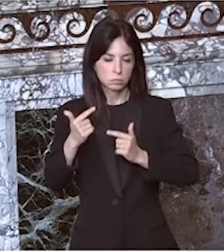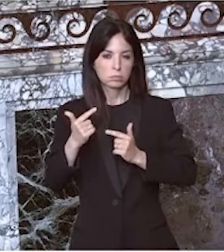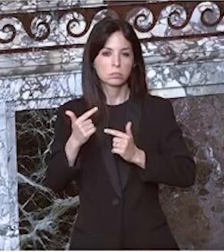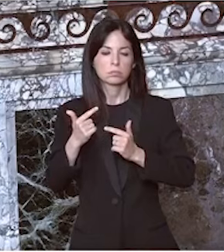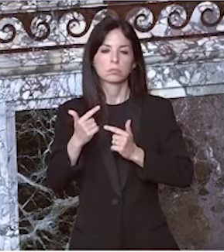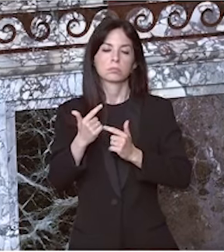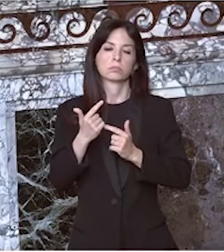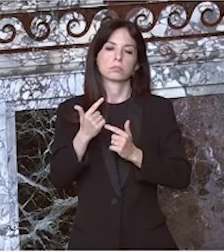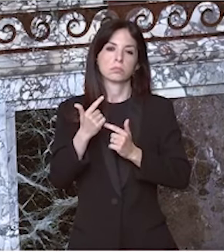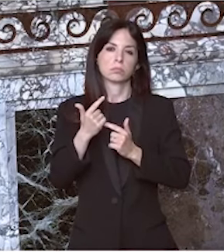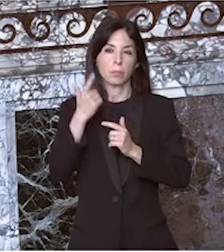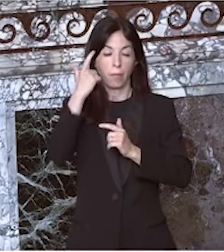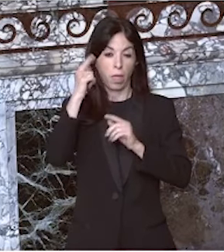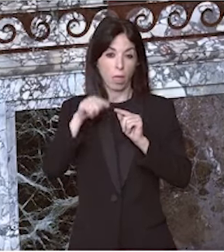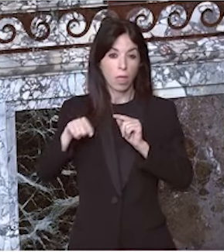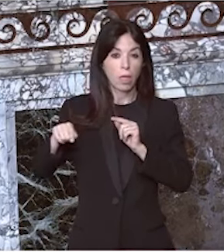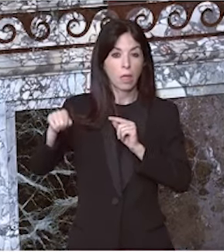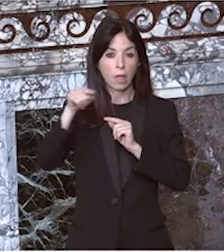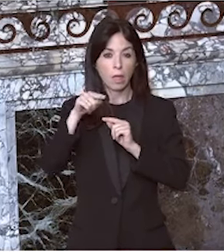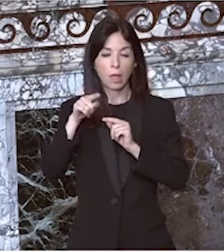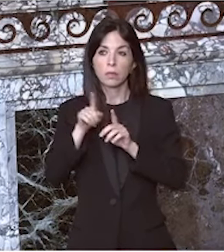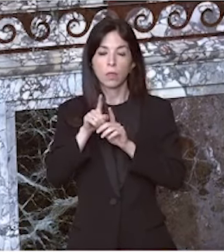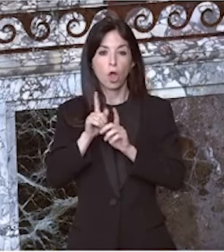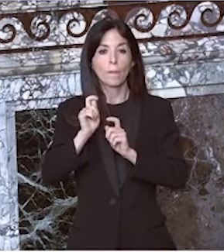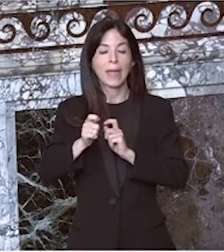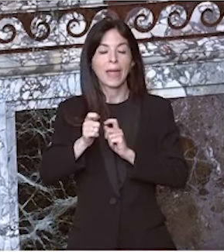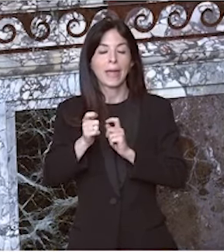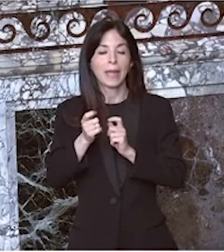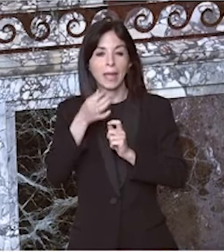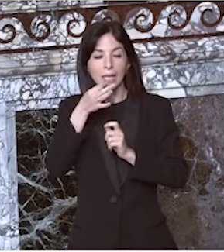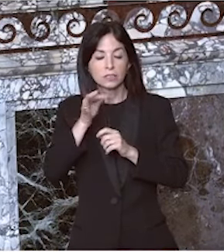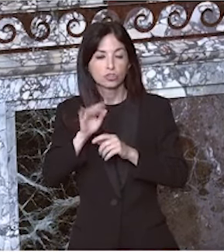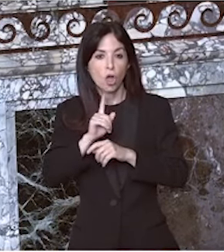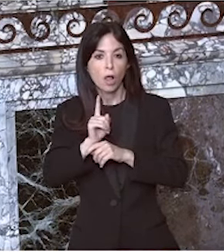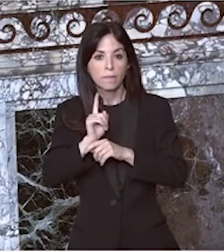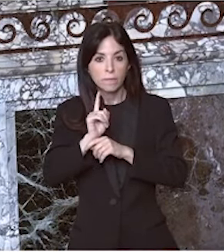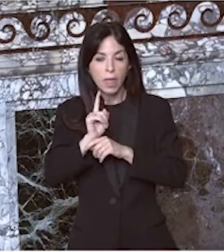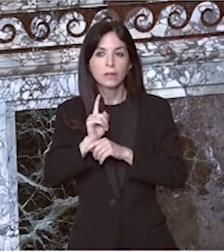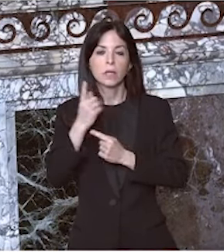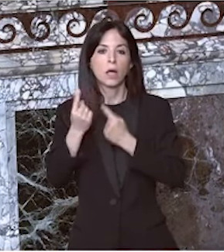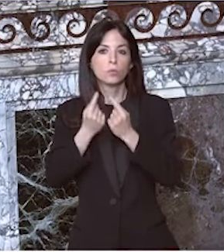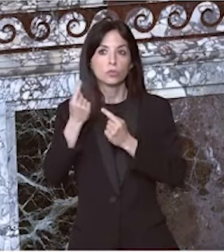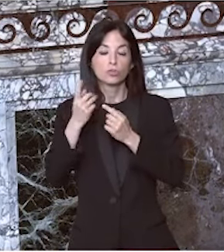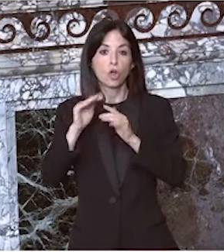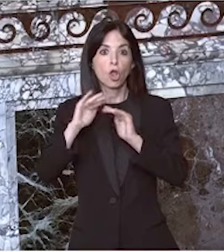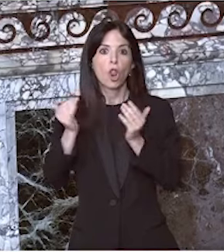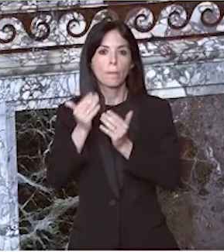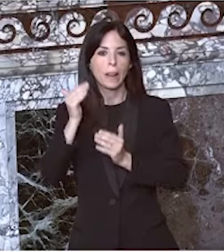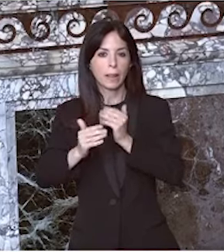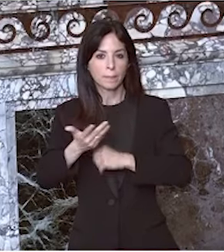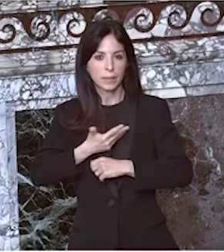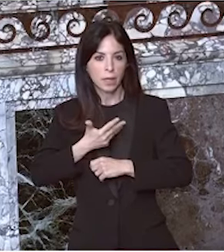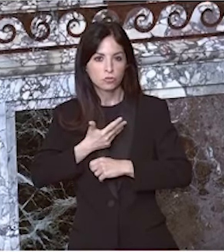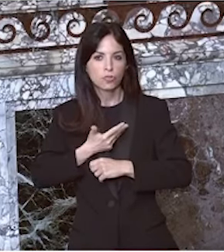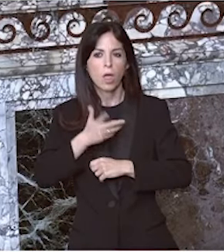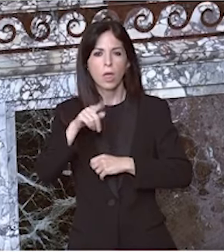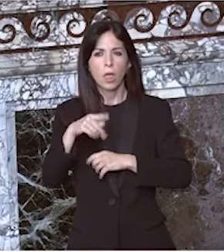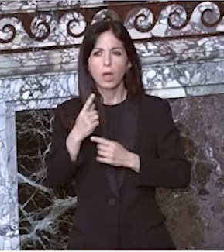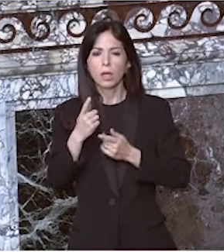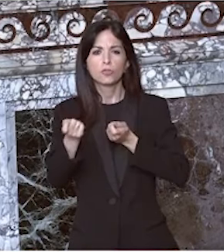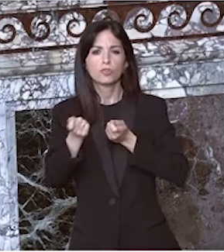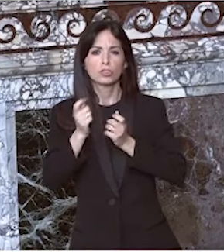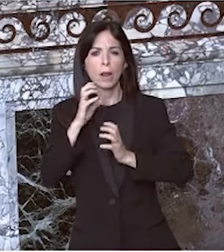L'insolvenza di uno o più di questi paesi avrebbe effetti sistemici globali presumibilmente limitati, ma una gestione disordinata delle crisi